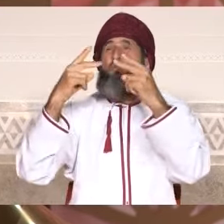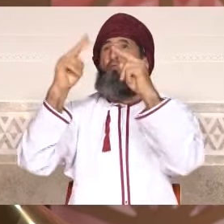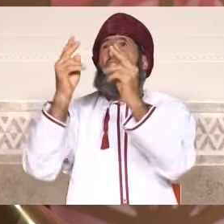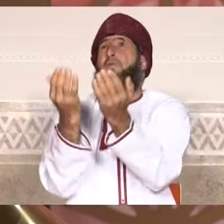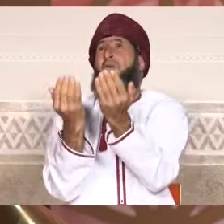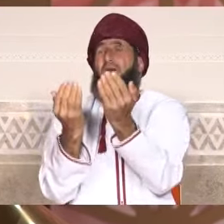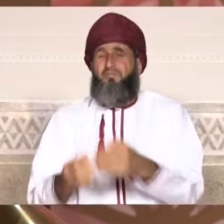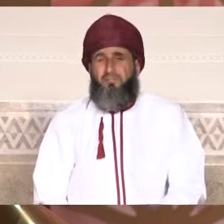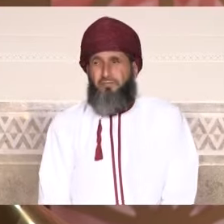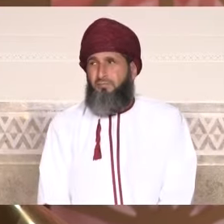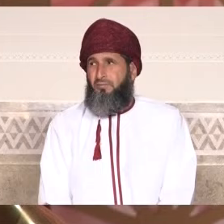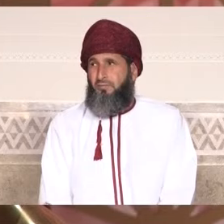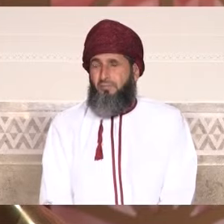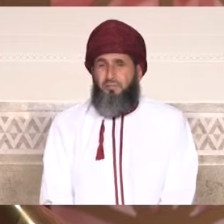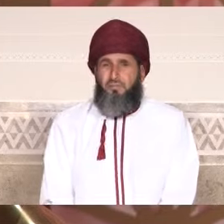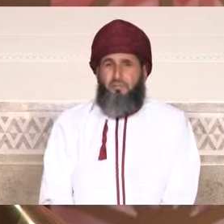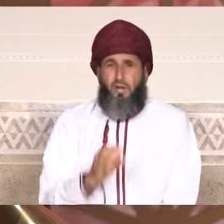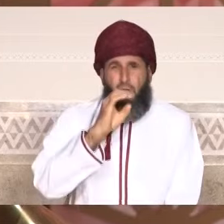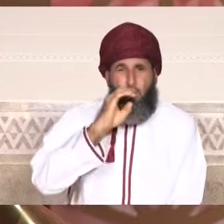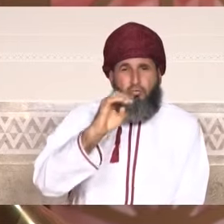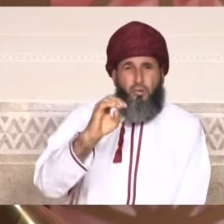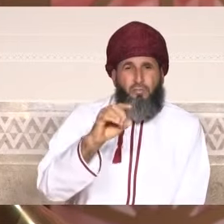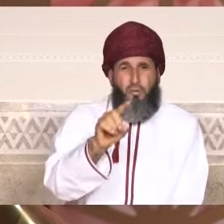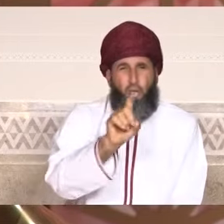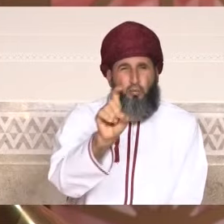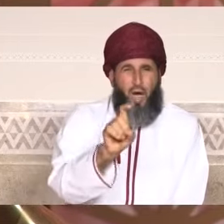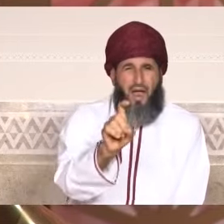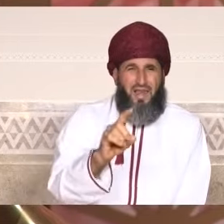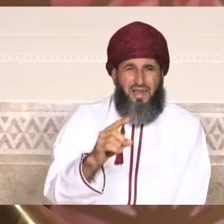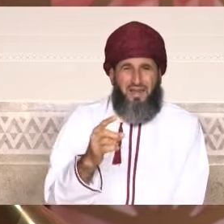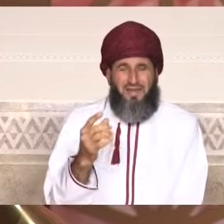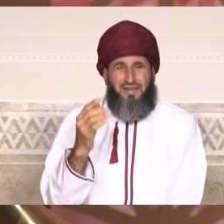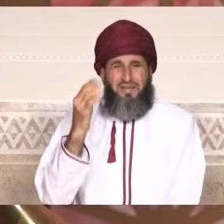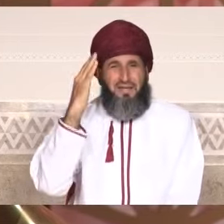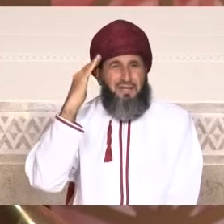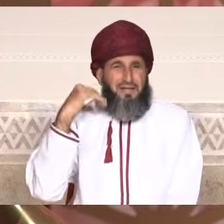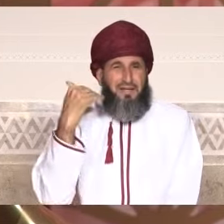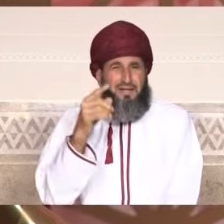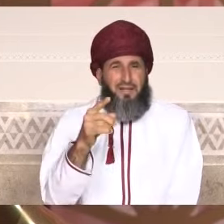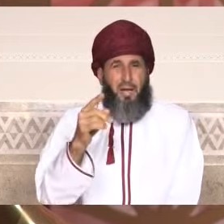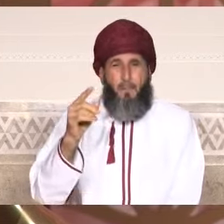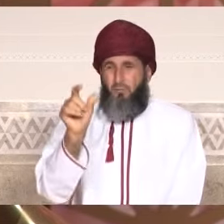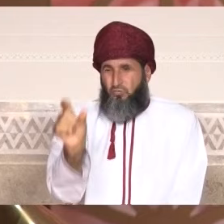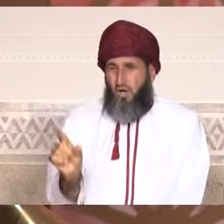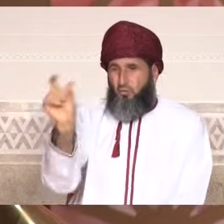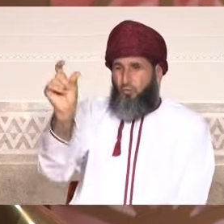مجيب. أما الجواب عن سؤالي، ففي مسألة زواج المسلم